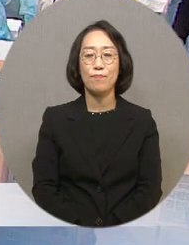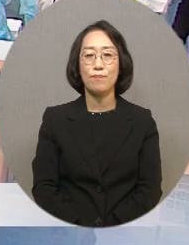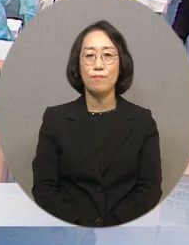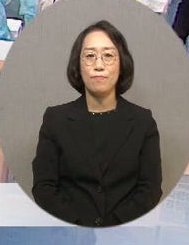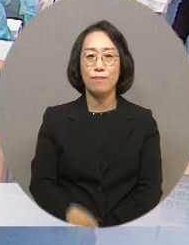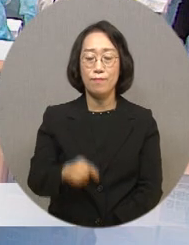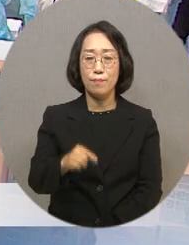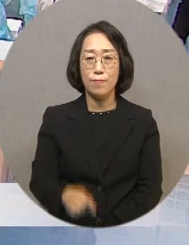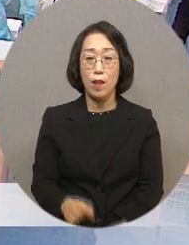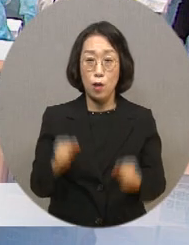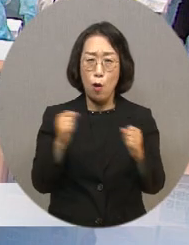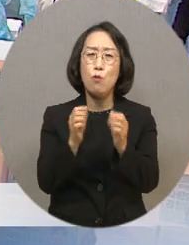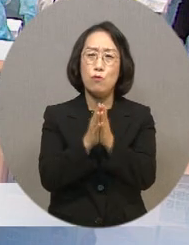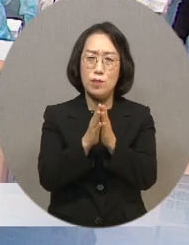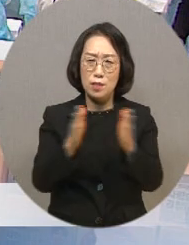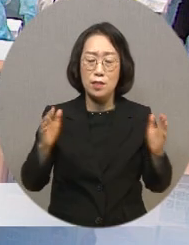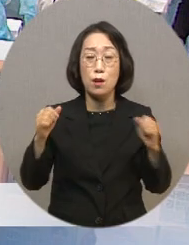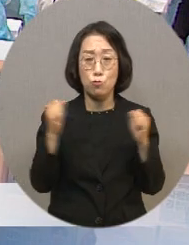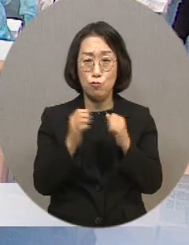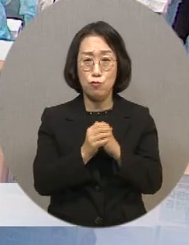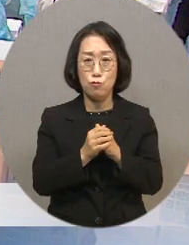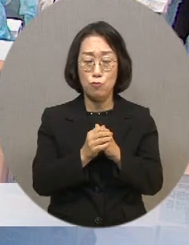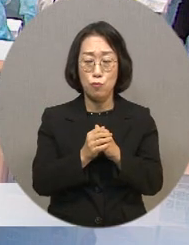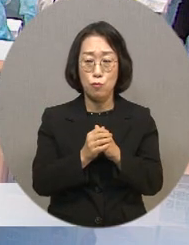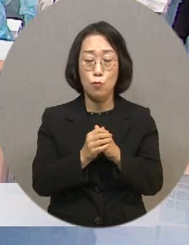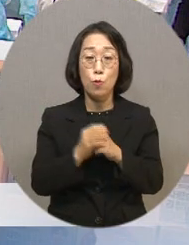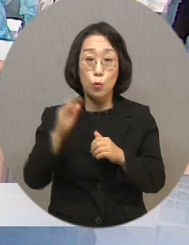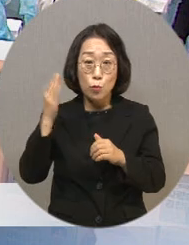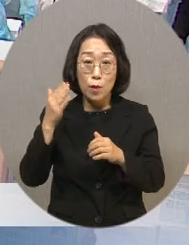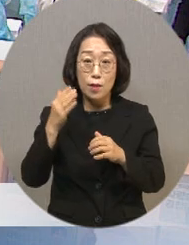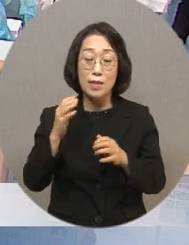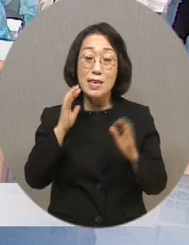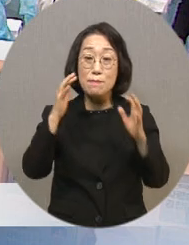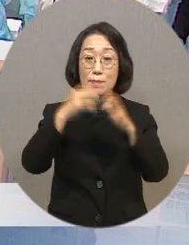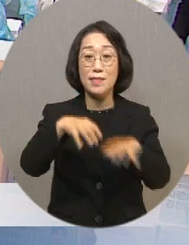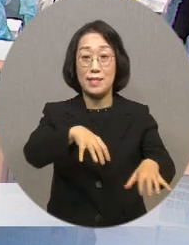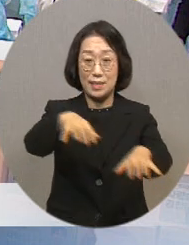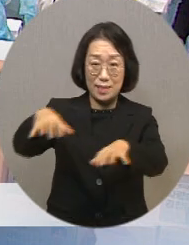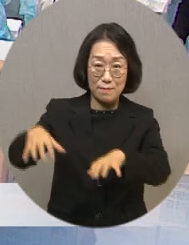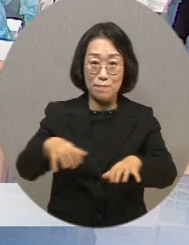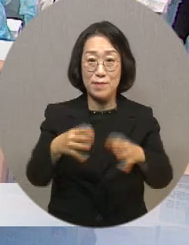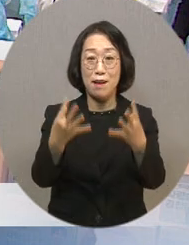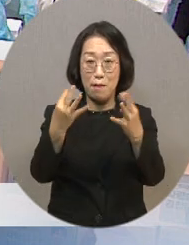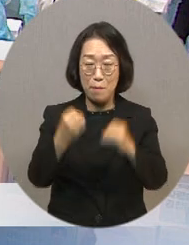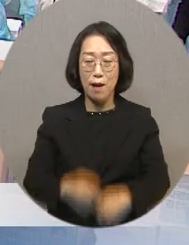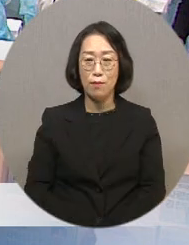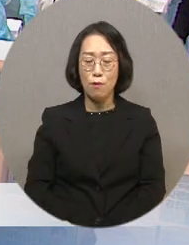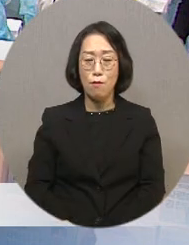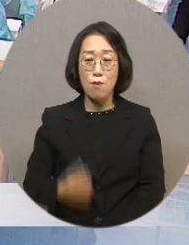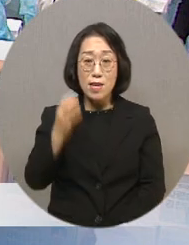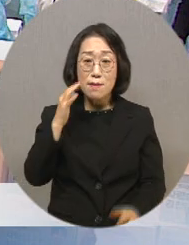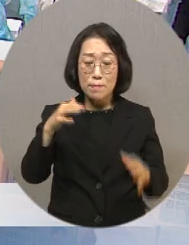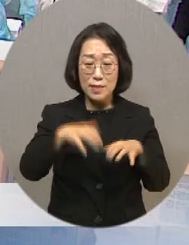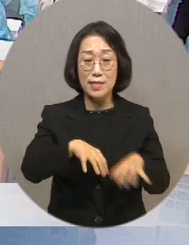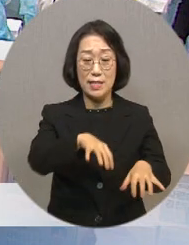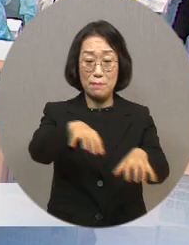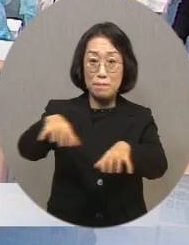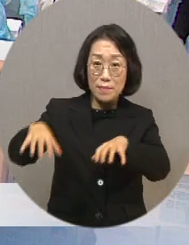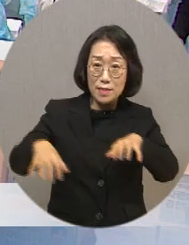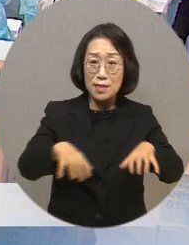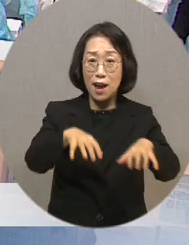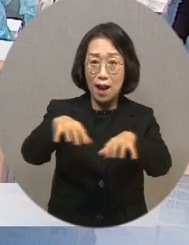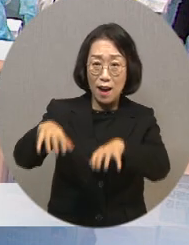본격적인 겨울이 시작됐습니다. 이맘때면 김장하는 분들 많으시죠? 우리에게 김장은 겨울에